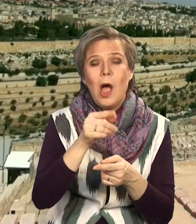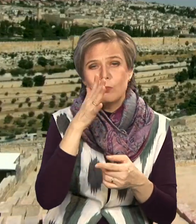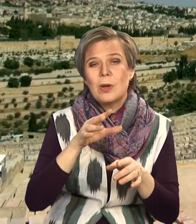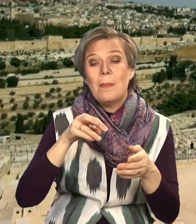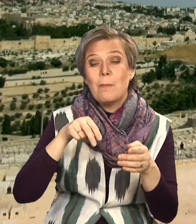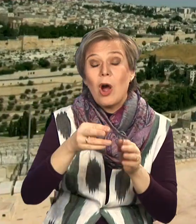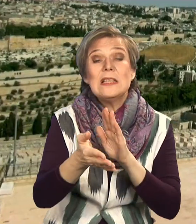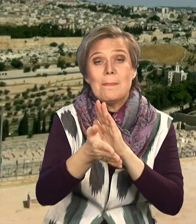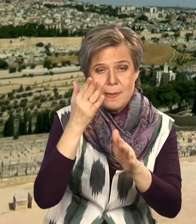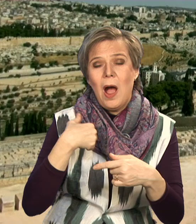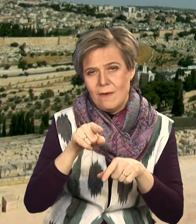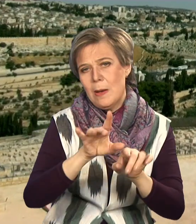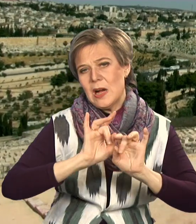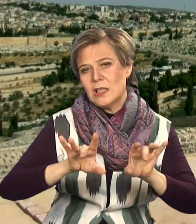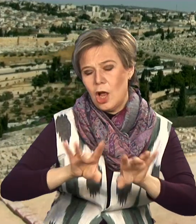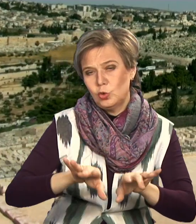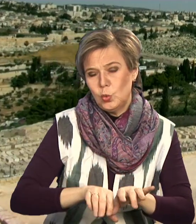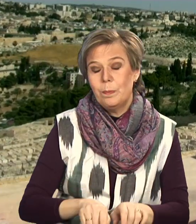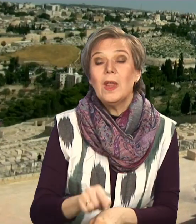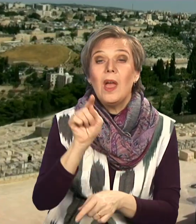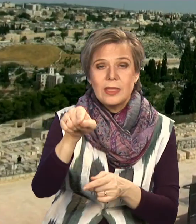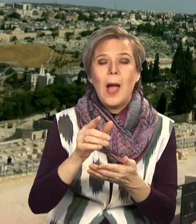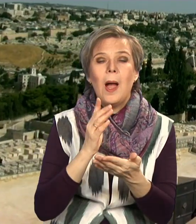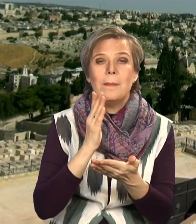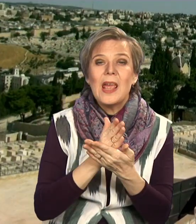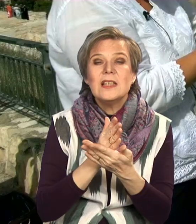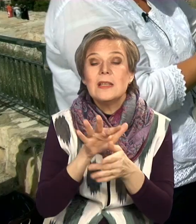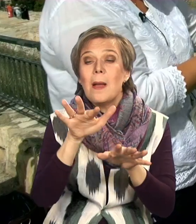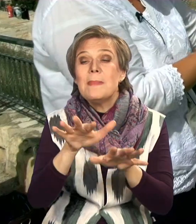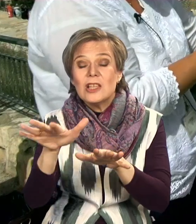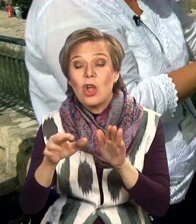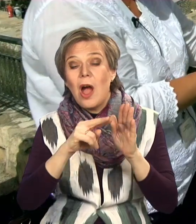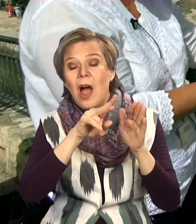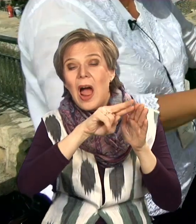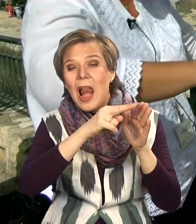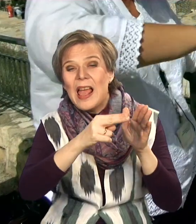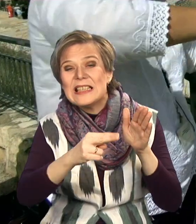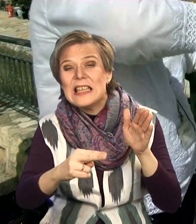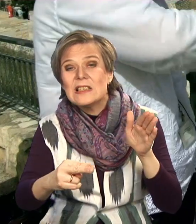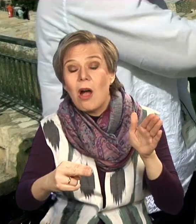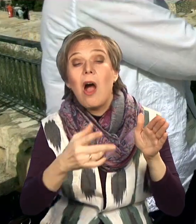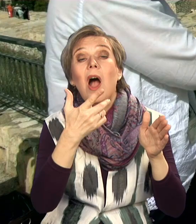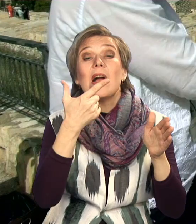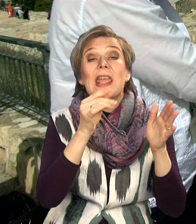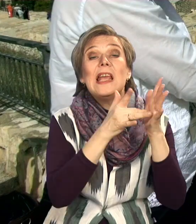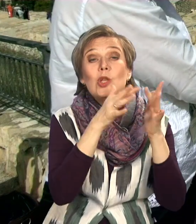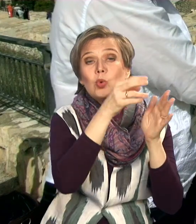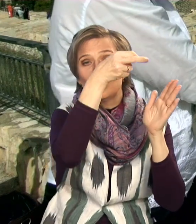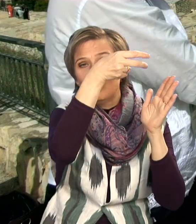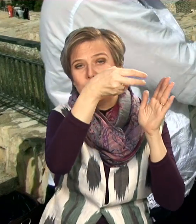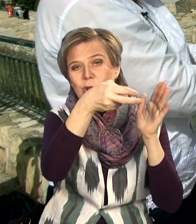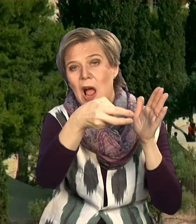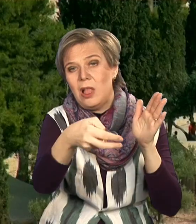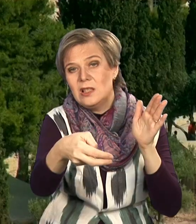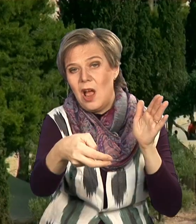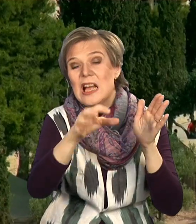мимо территории храма. И там есть участки лестницы римского периода, по которой Иисус спускался с этой горы.